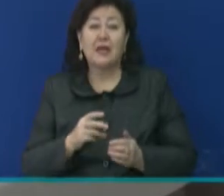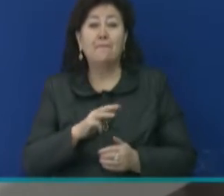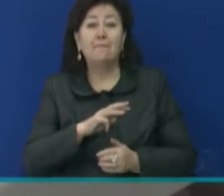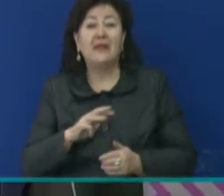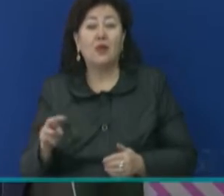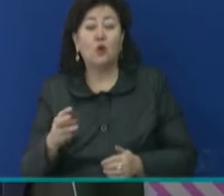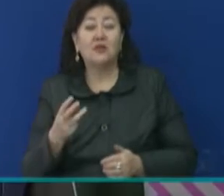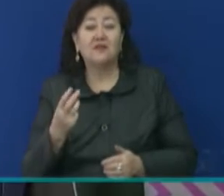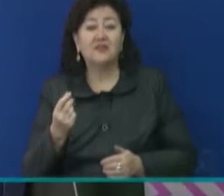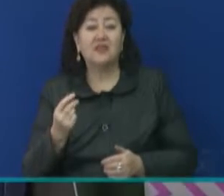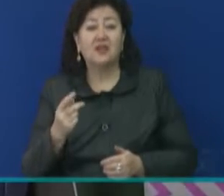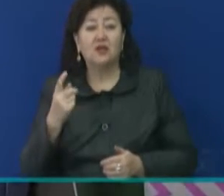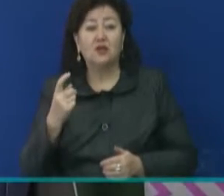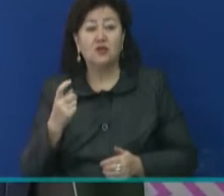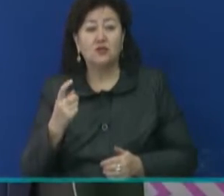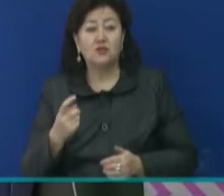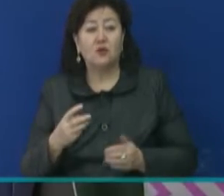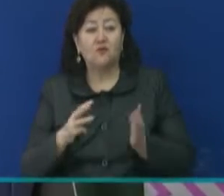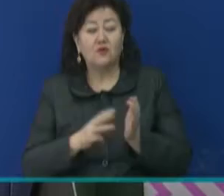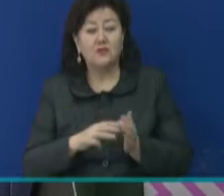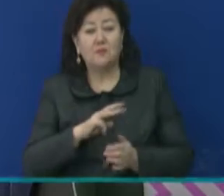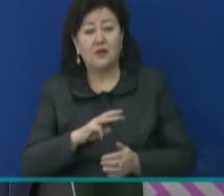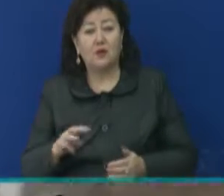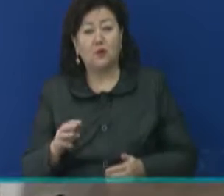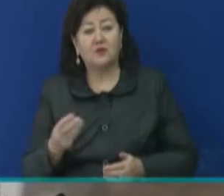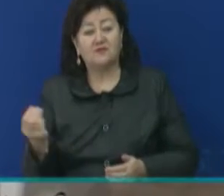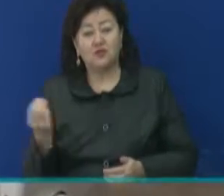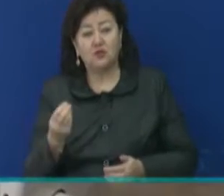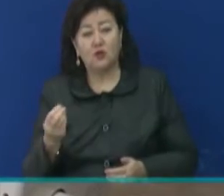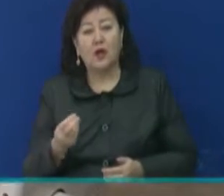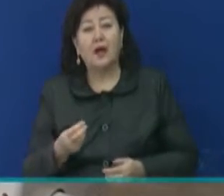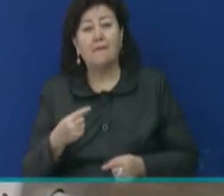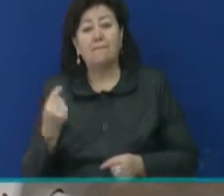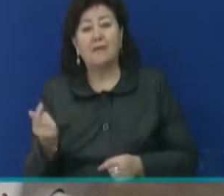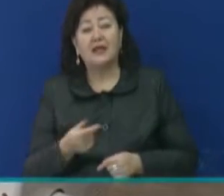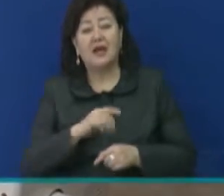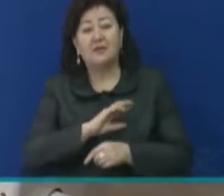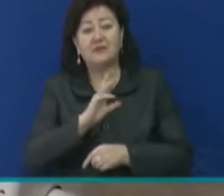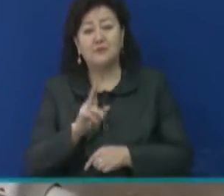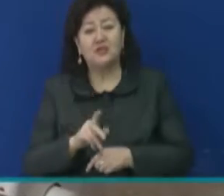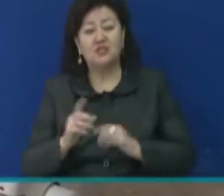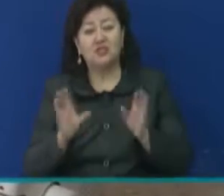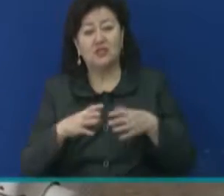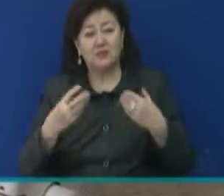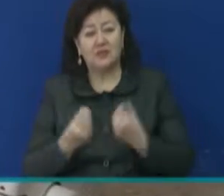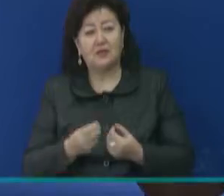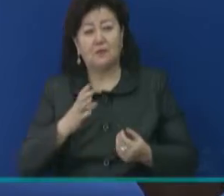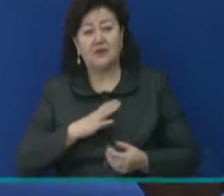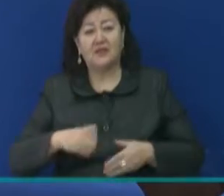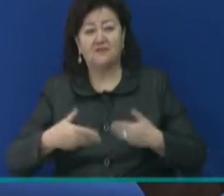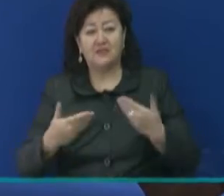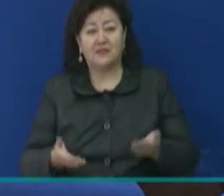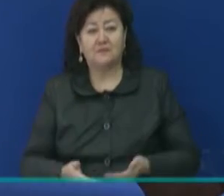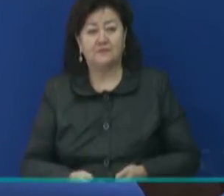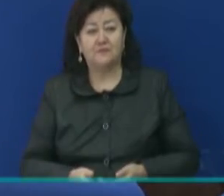граждан 128 млн тенге вот такой Алиев телеканал семей